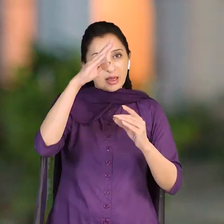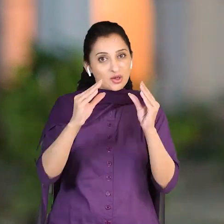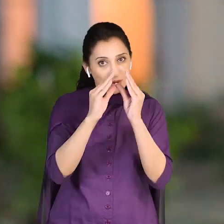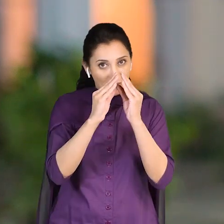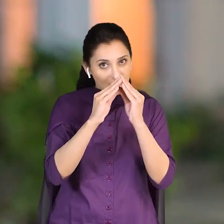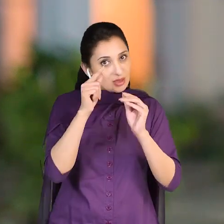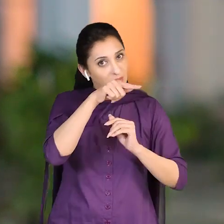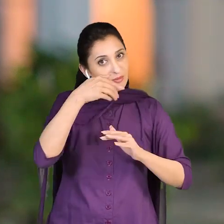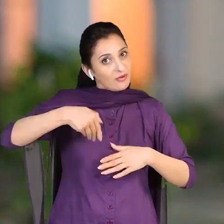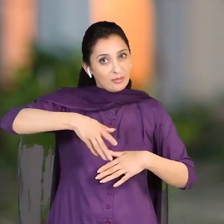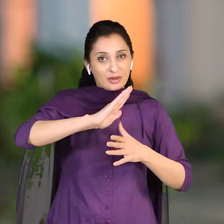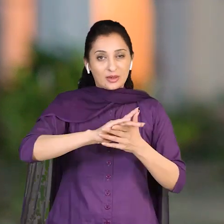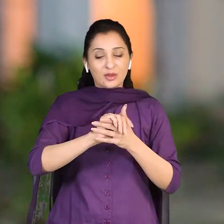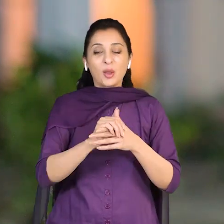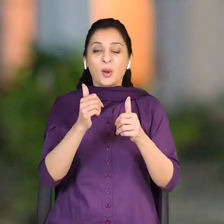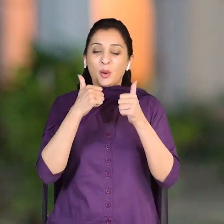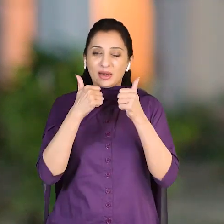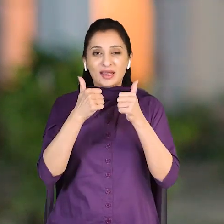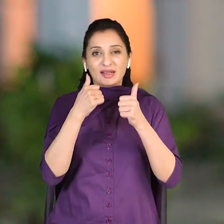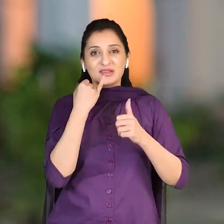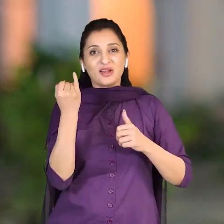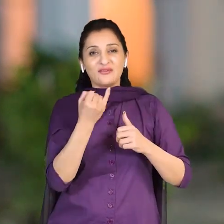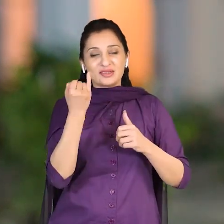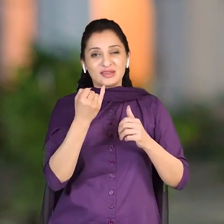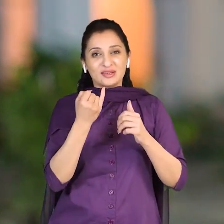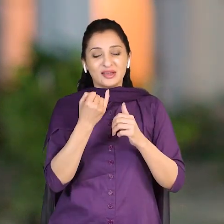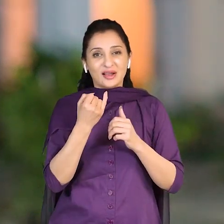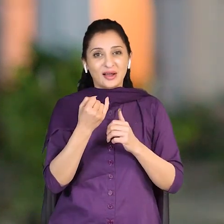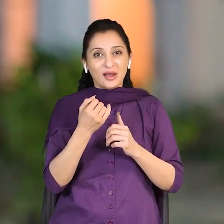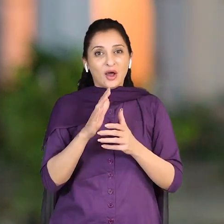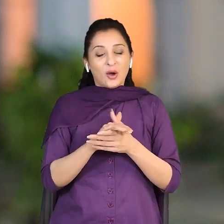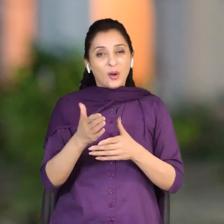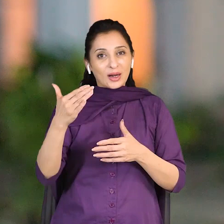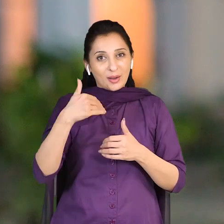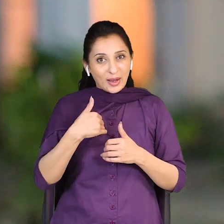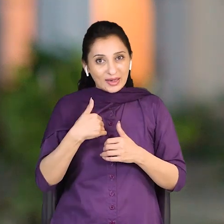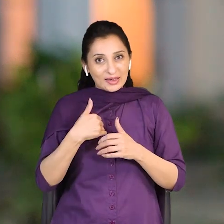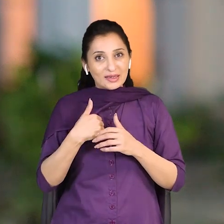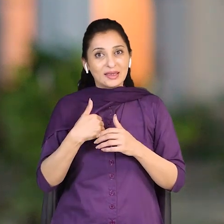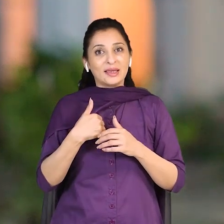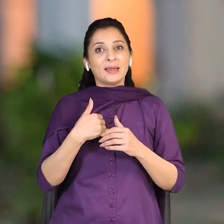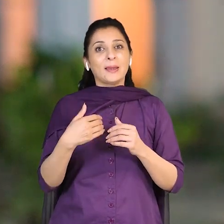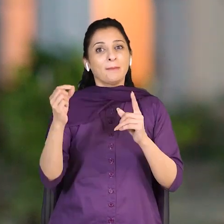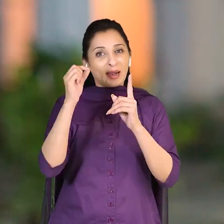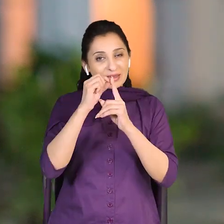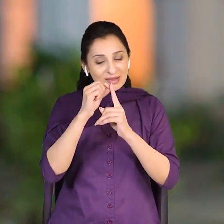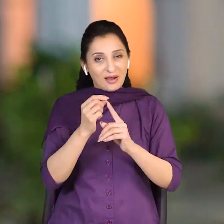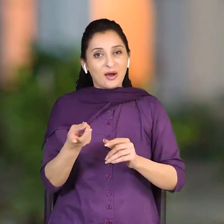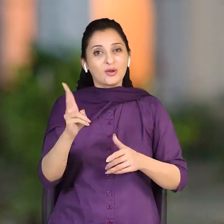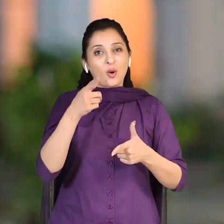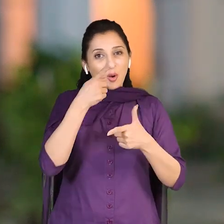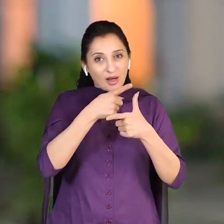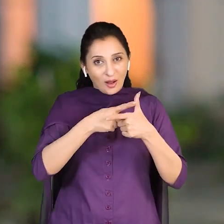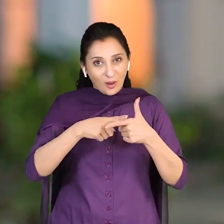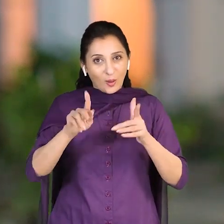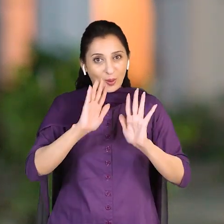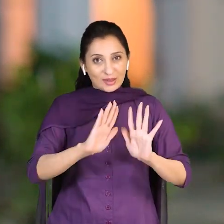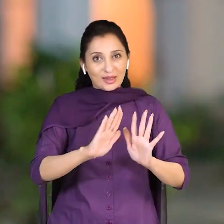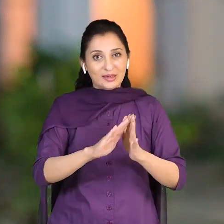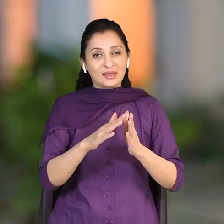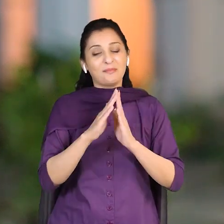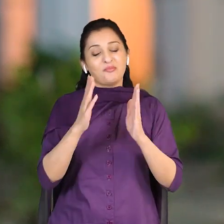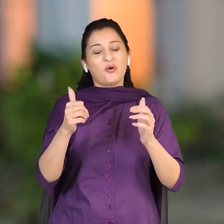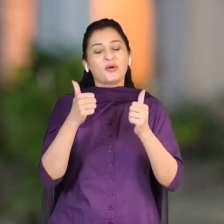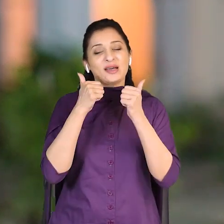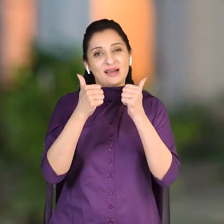जिसको पिक किया गया विज़िट के लिए। लेकिन ये विज़िट बहुत अच्छा था, बड़ा मेमोरेबल विज़िट था और